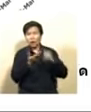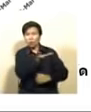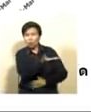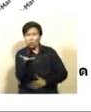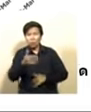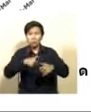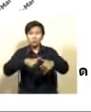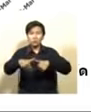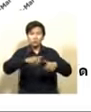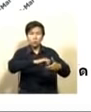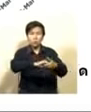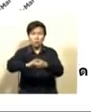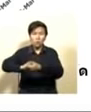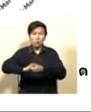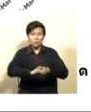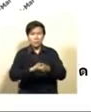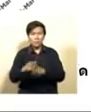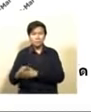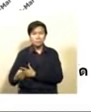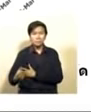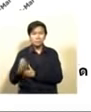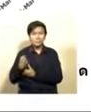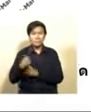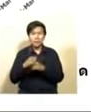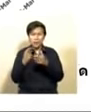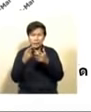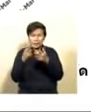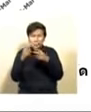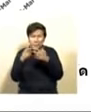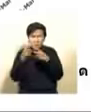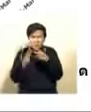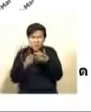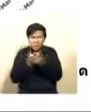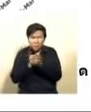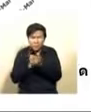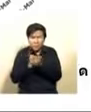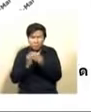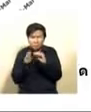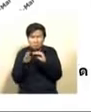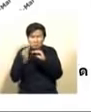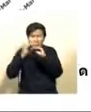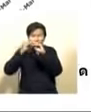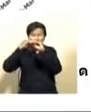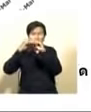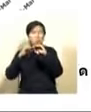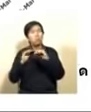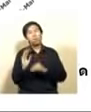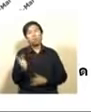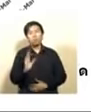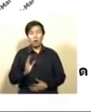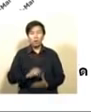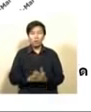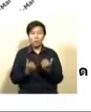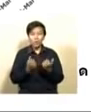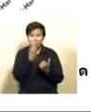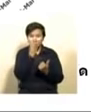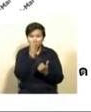ก็พอมาดูในรายละเอียดนะครับตามจำแนกตามพื้นที่ก็จะเห็นว่านะครับใน